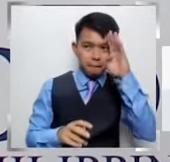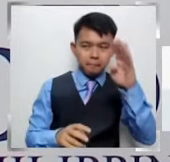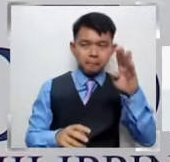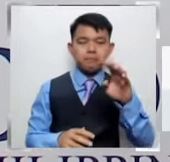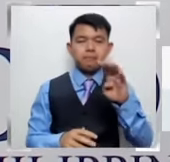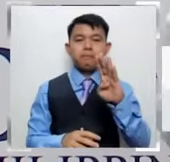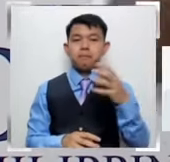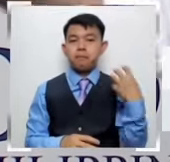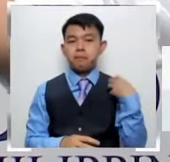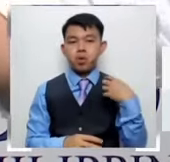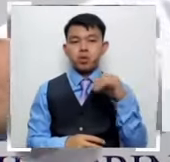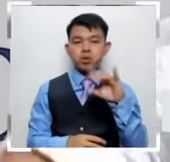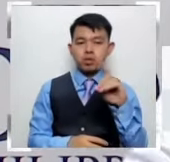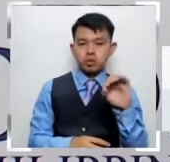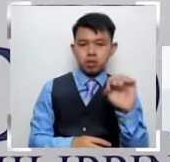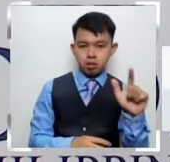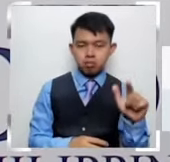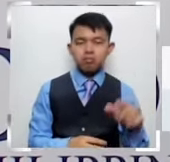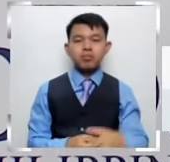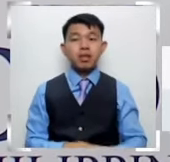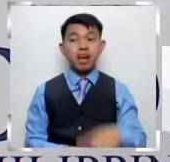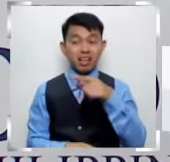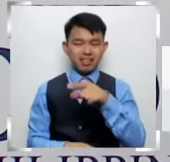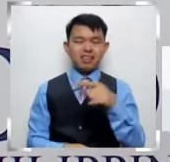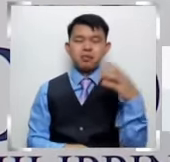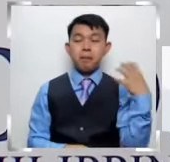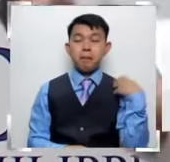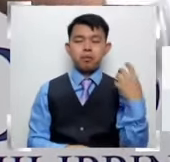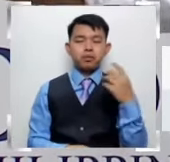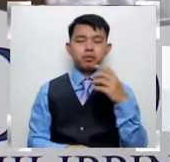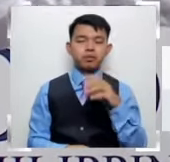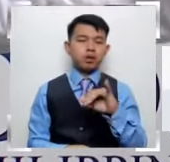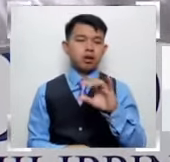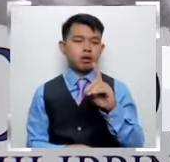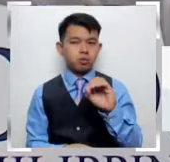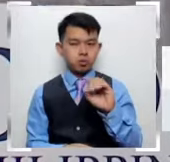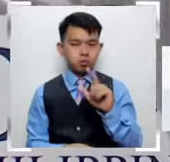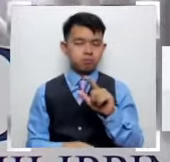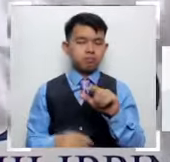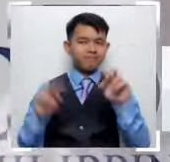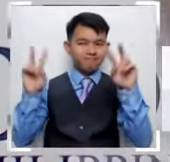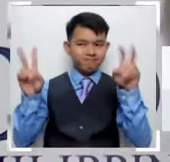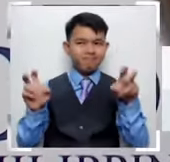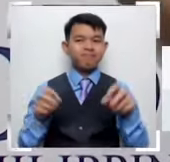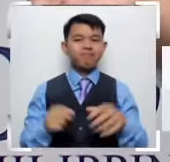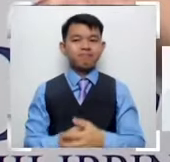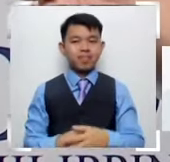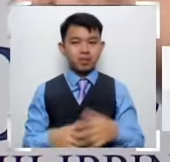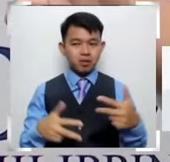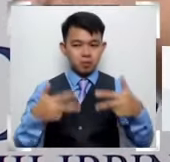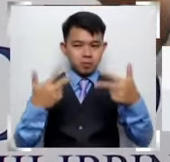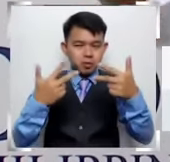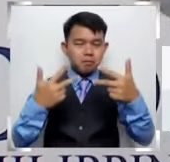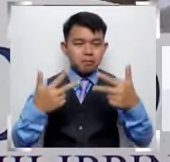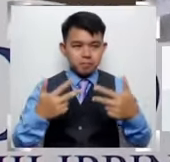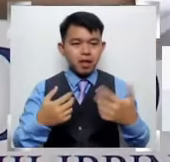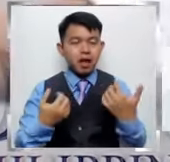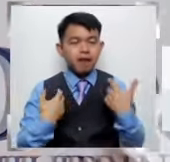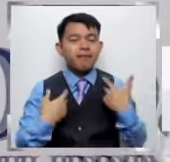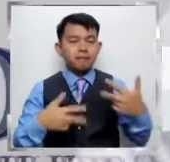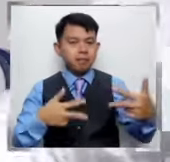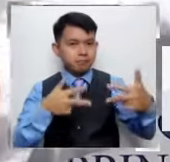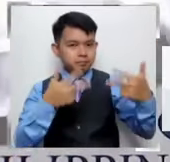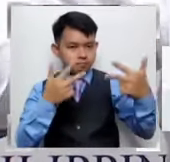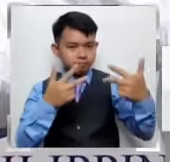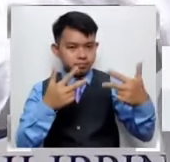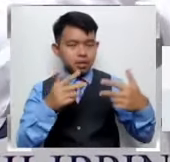iba, sinasabi niya si Boss Idol yan o si Boss Idol to. O ito sa telepono si Boss Idol, oh, may video call na pinakita.